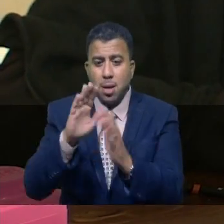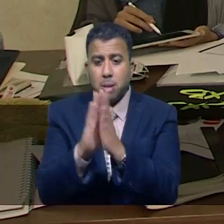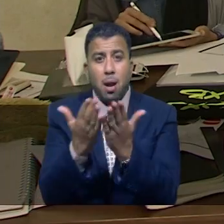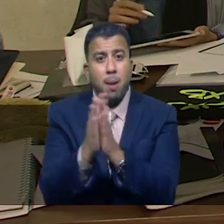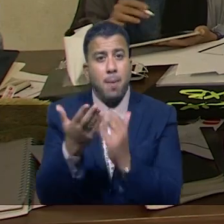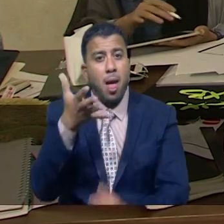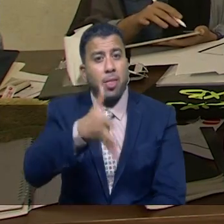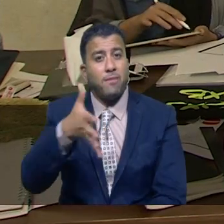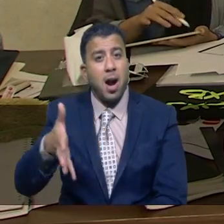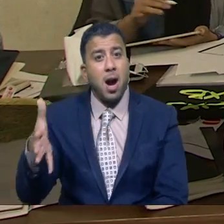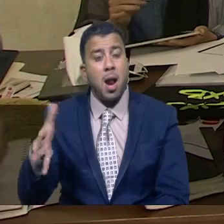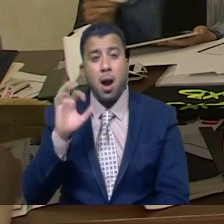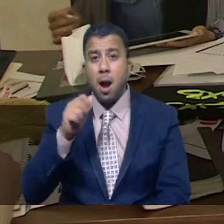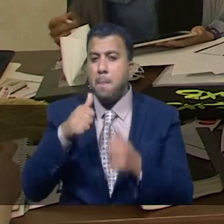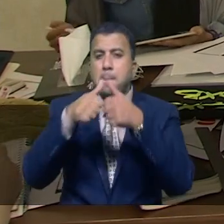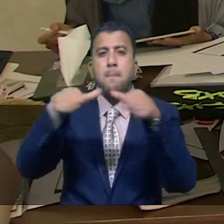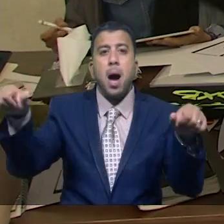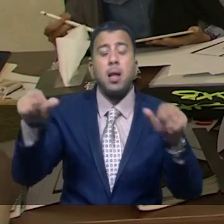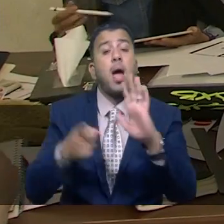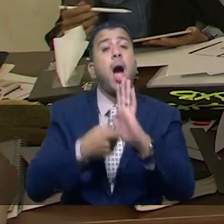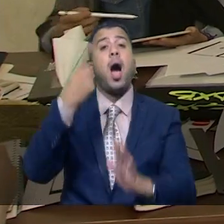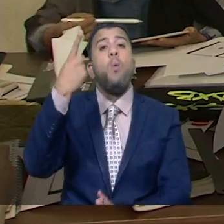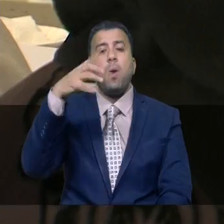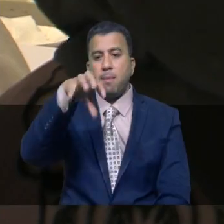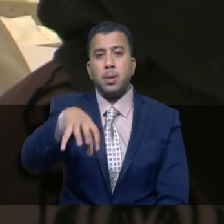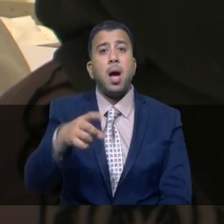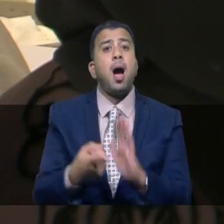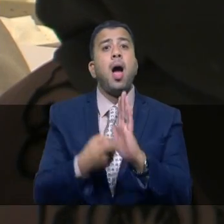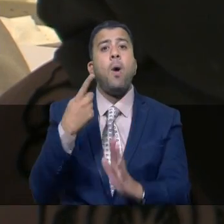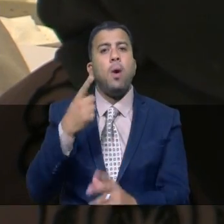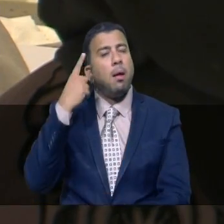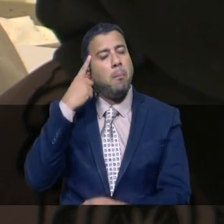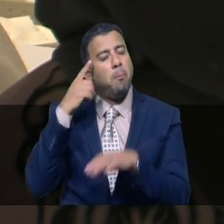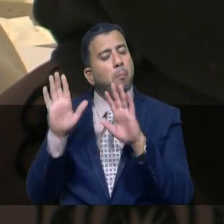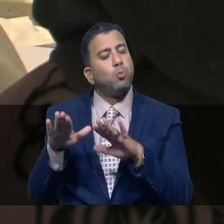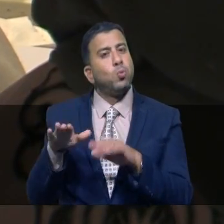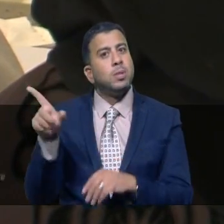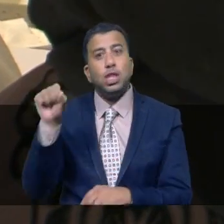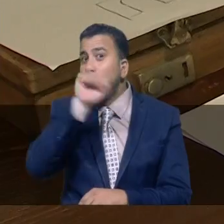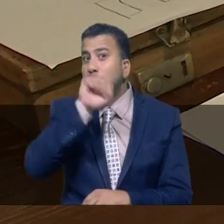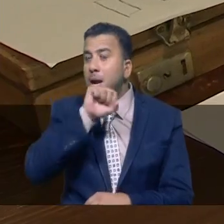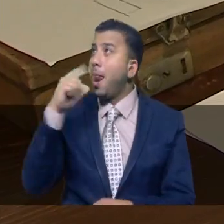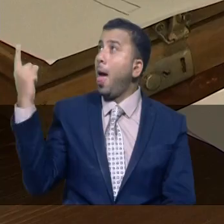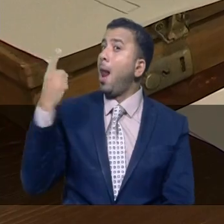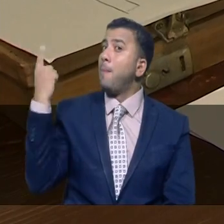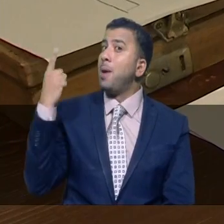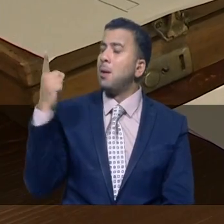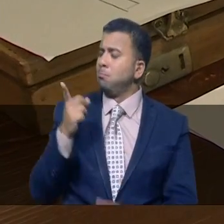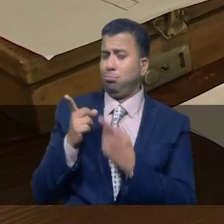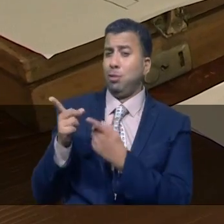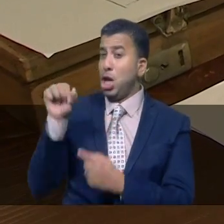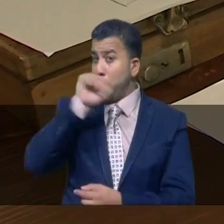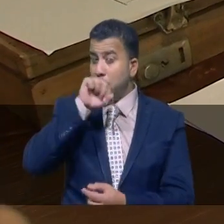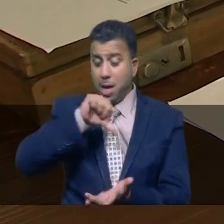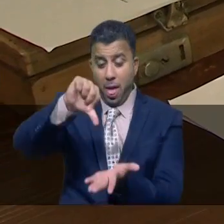الأطفال، حيث إن المعرض يقام للمرة الأولى في المنطقة، وترسيخا لمكانة الشارقة العالمية باعتبارها